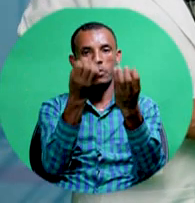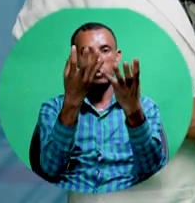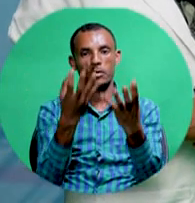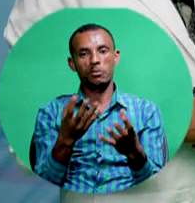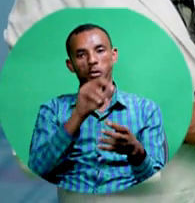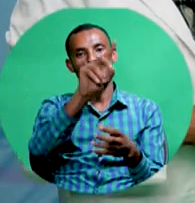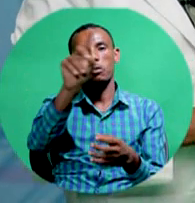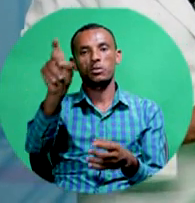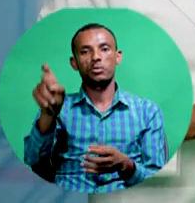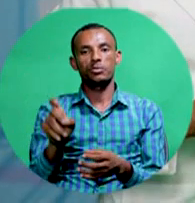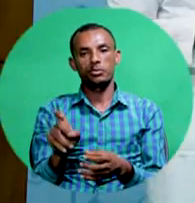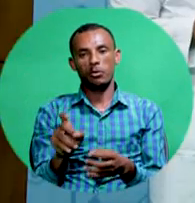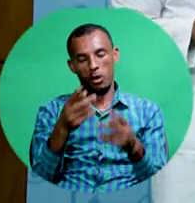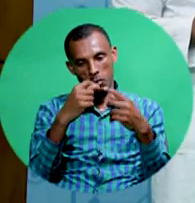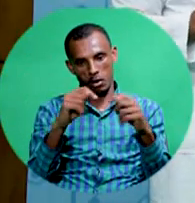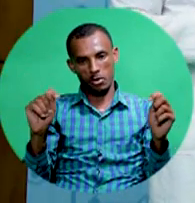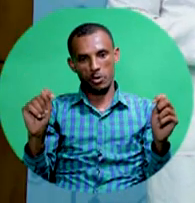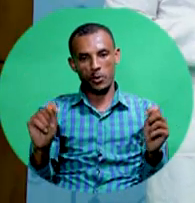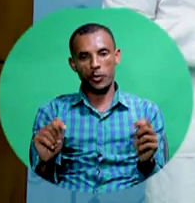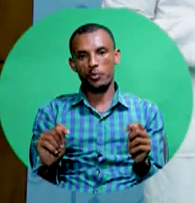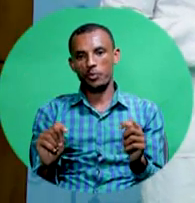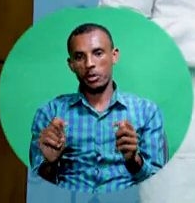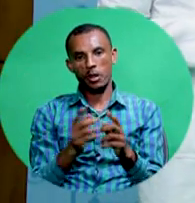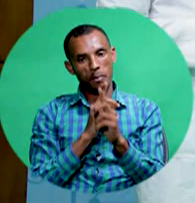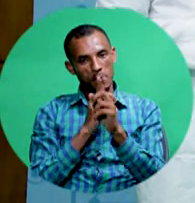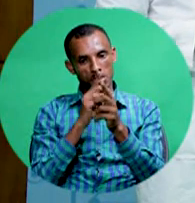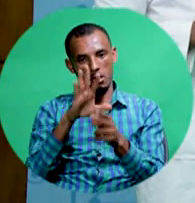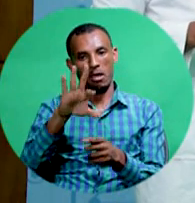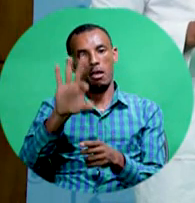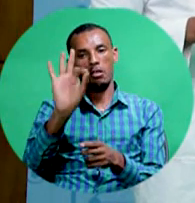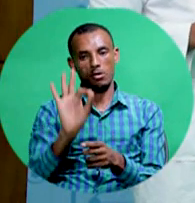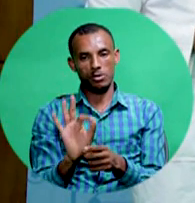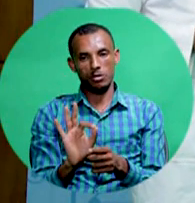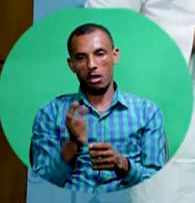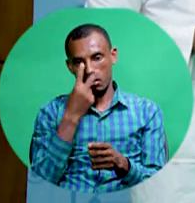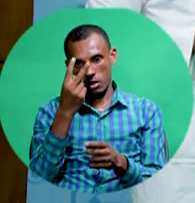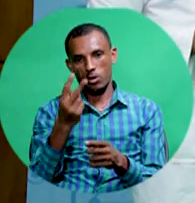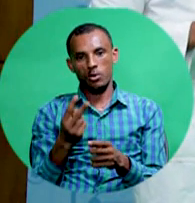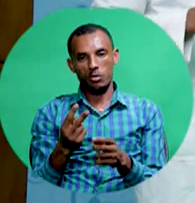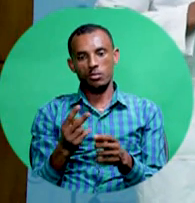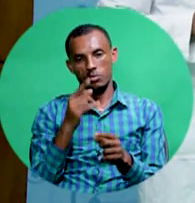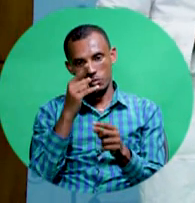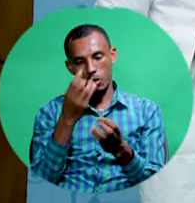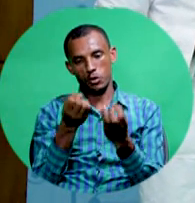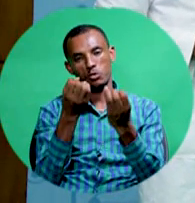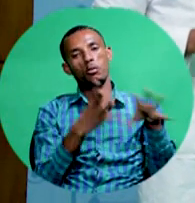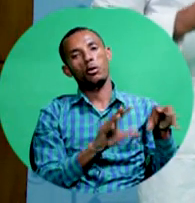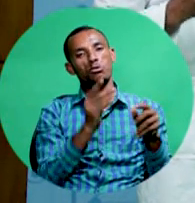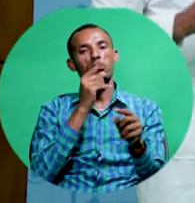አብዛኞቻችሁ ጥያቄዎችን እንደሞከራችሁና ዌብሳይቱ መልስላሽ እንደሰጣችሁ አይቻለው ትክክለኛ